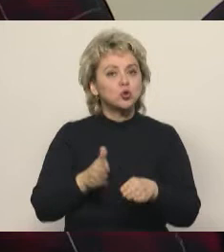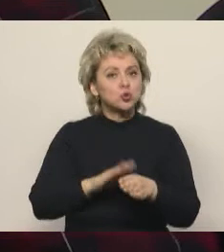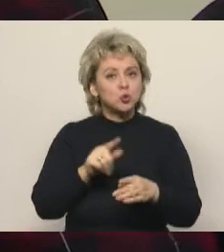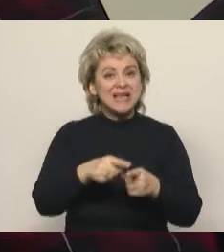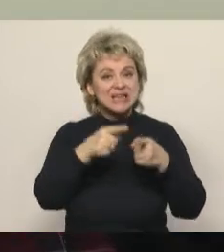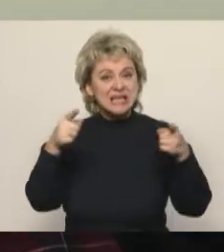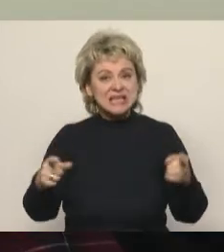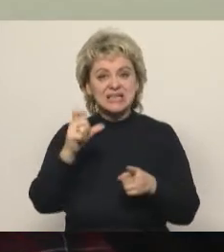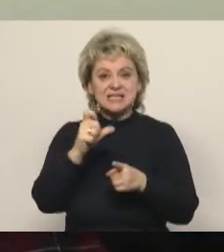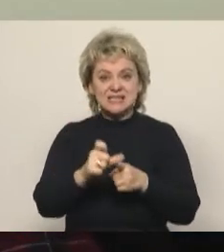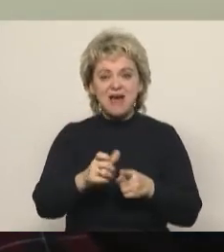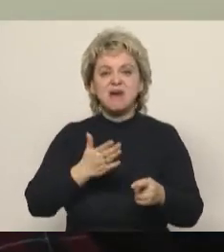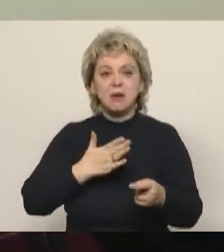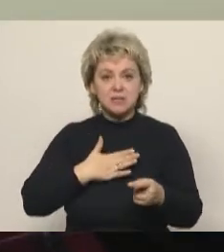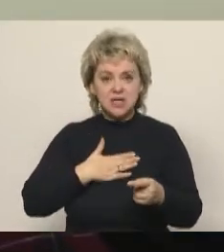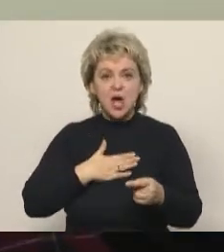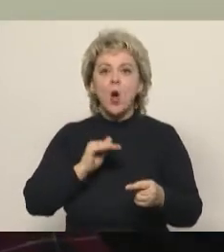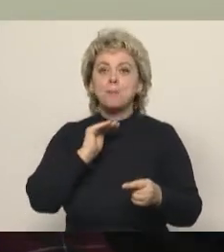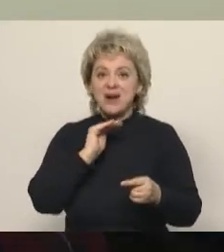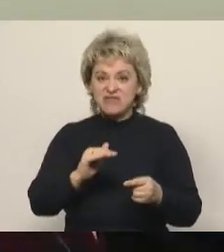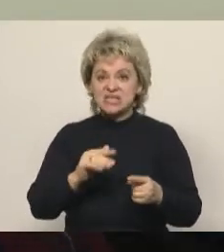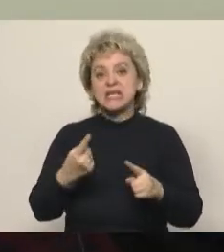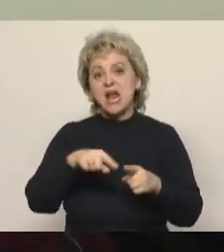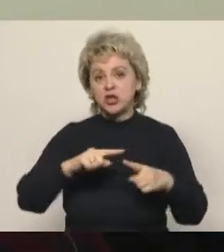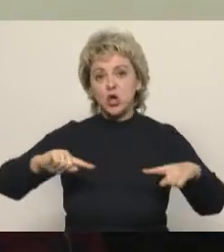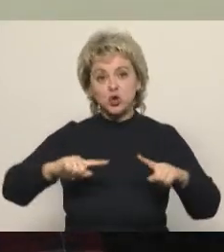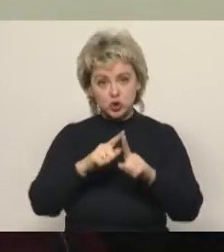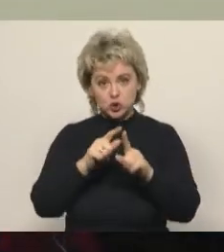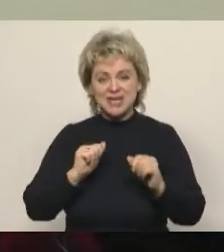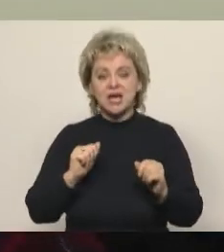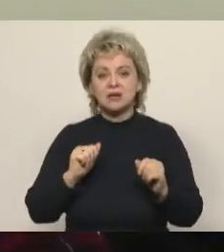длинные слова. Моя профессия – это